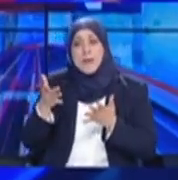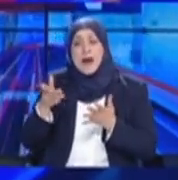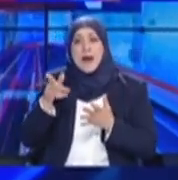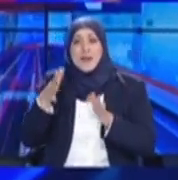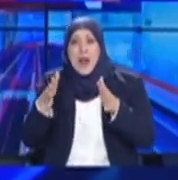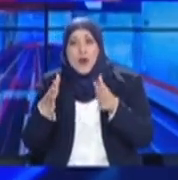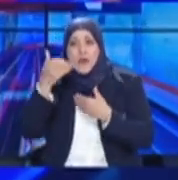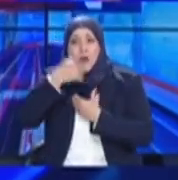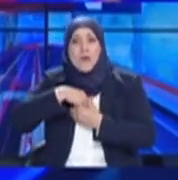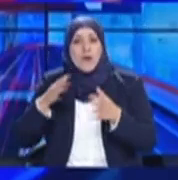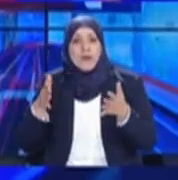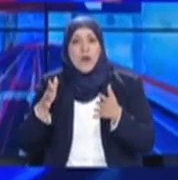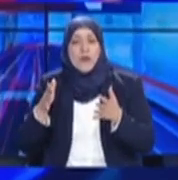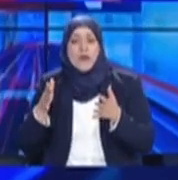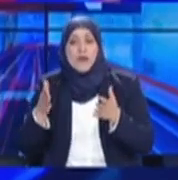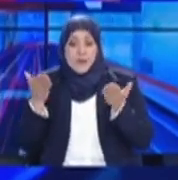في داخل